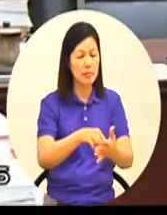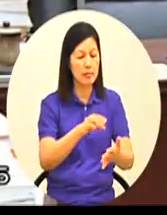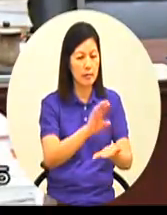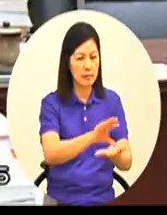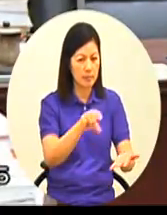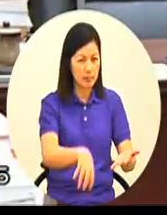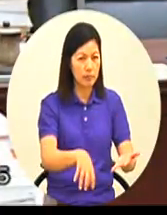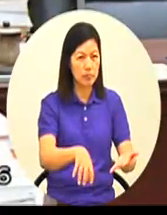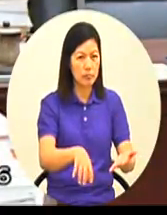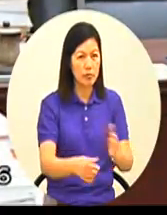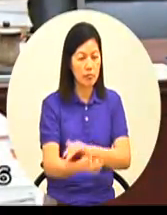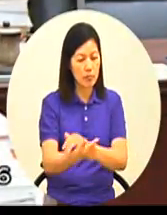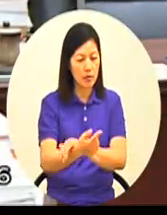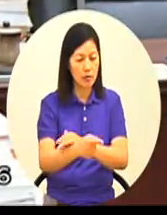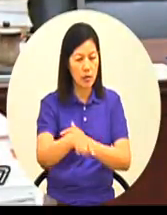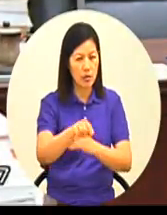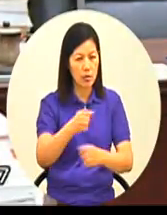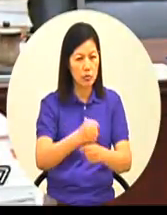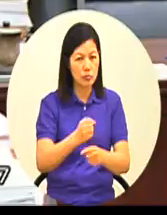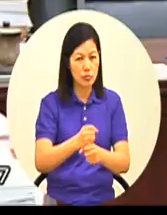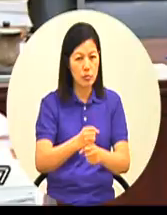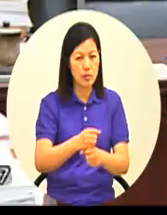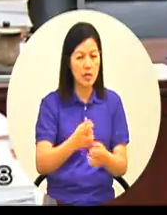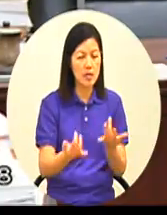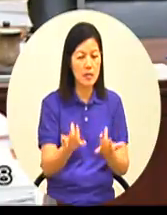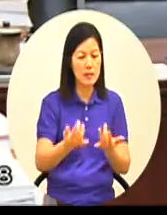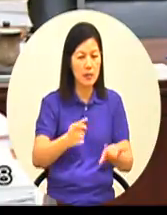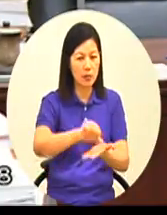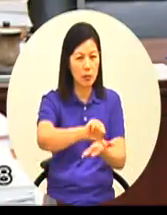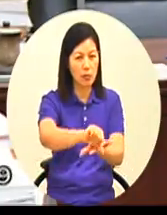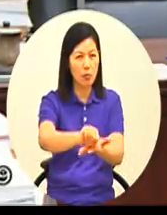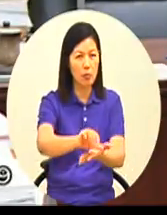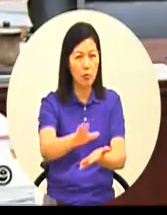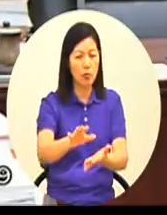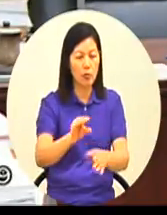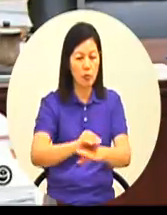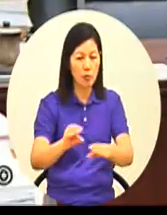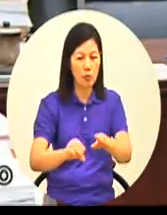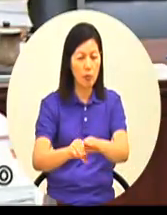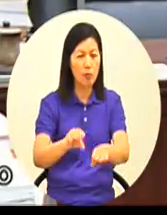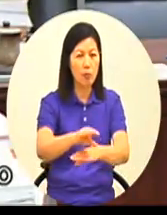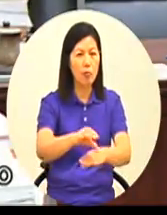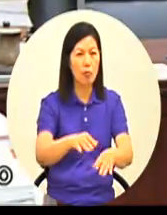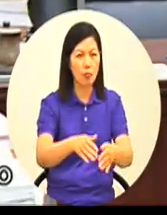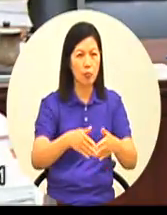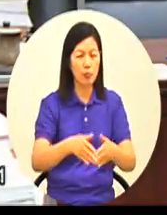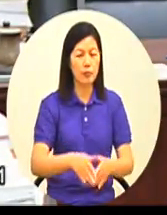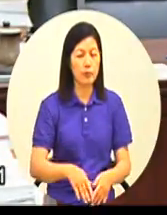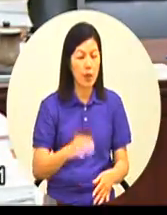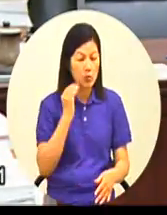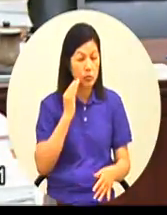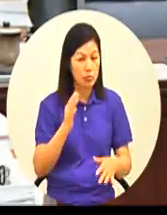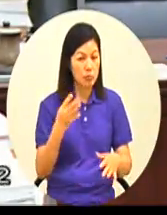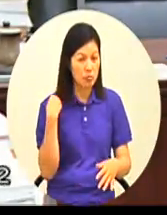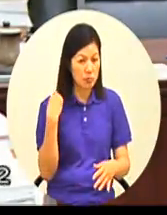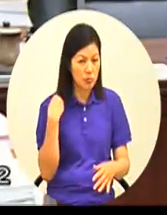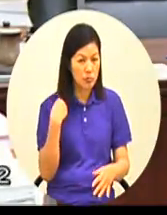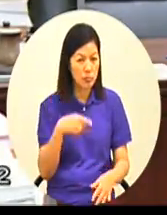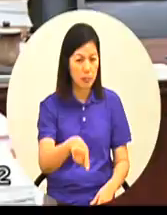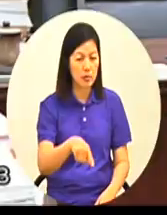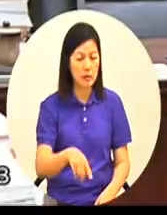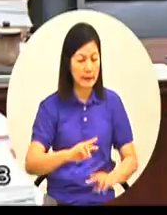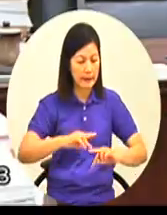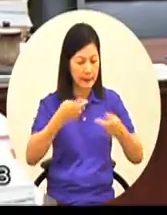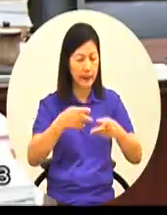能够就做所谓的植草砖，所谓的透水性。第二个，你是现成的，如果你要改成这样的